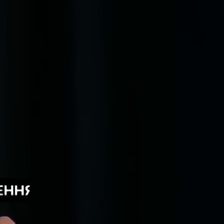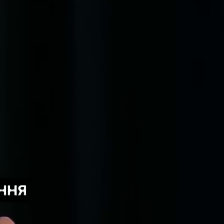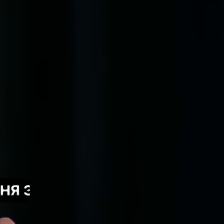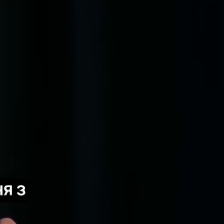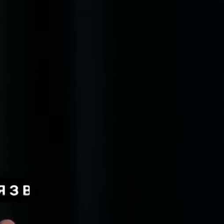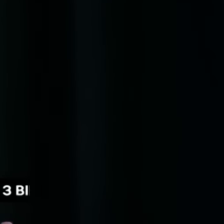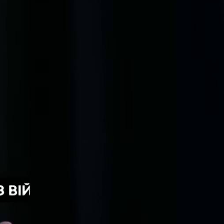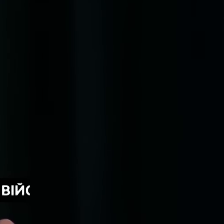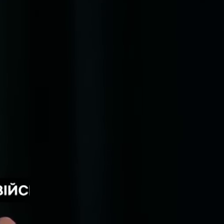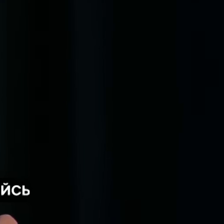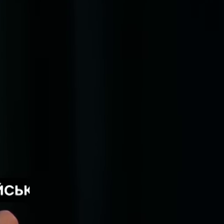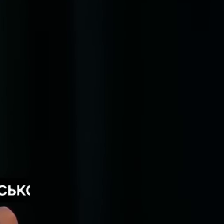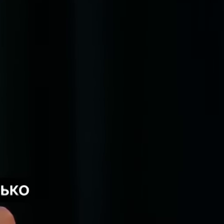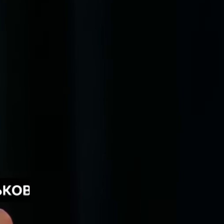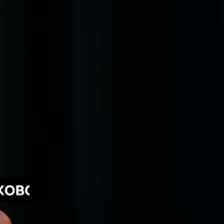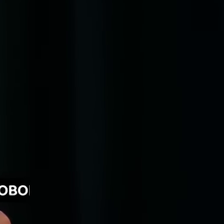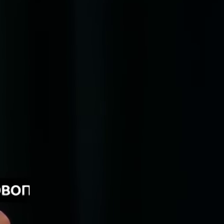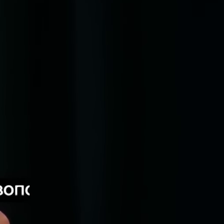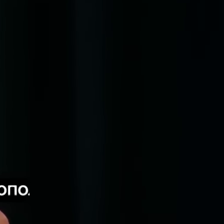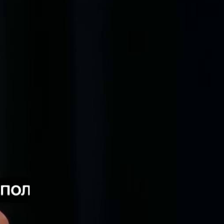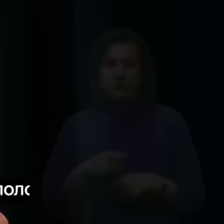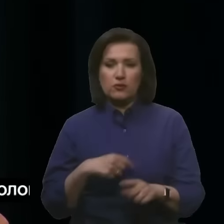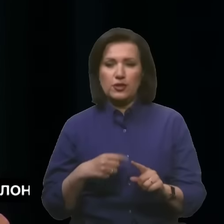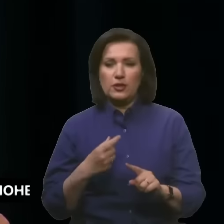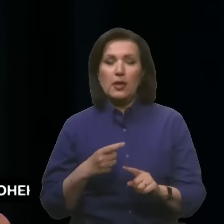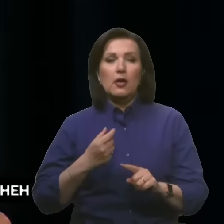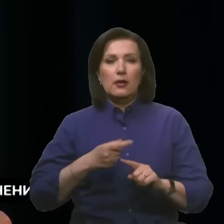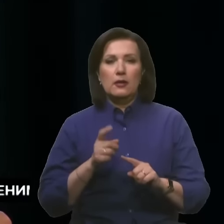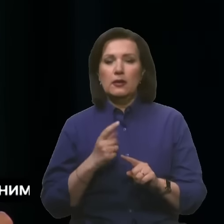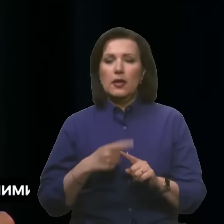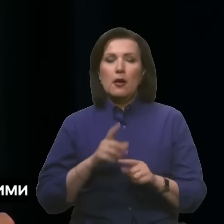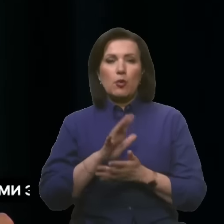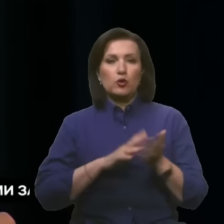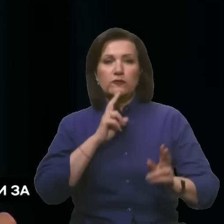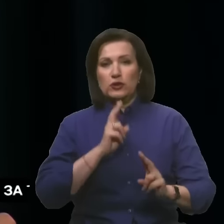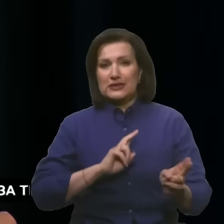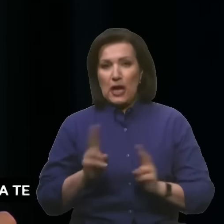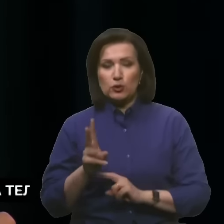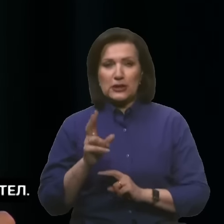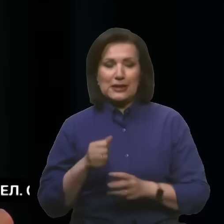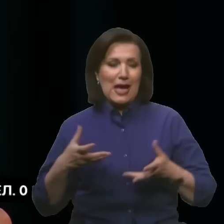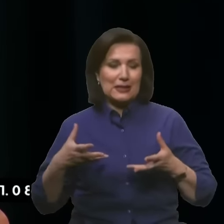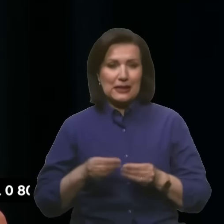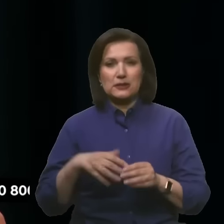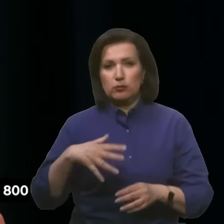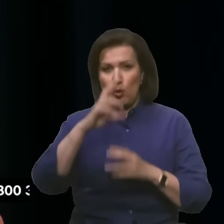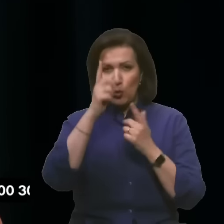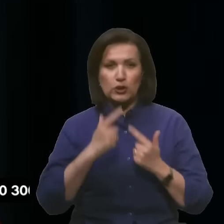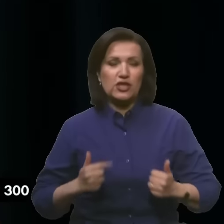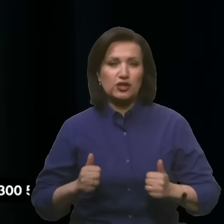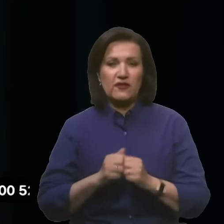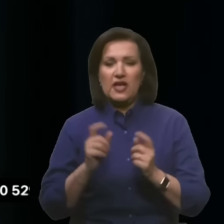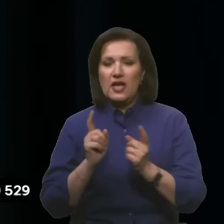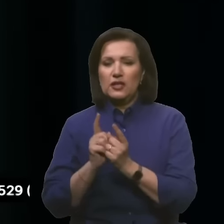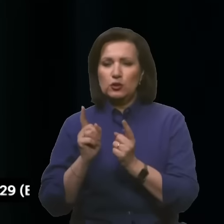бізнес, який в тому числі бере участь у обороні країни, продовжує скаржитися на тиск з боку держави, і